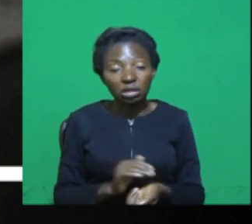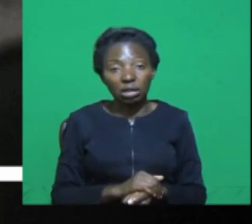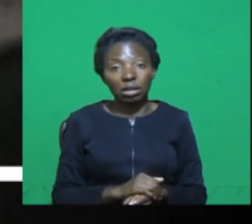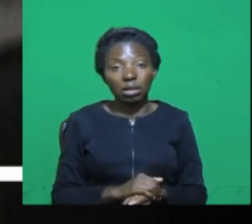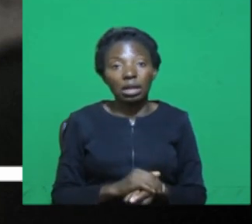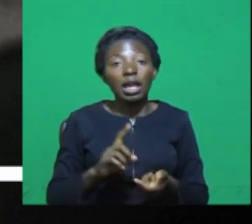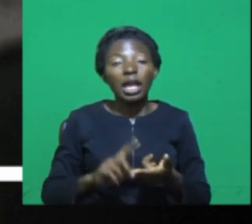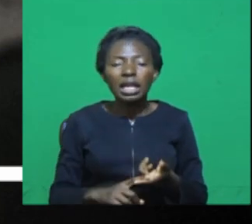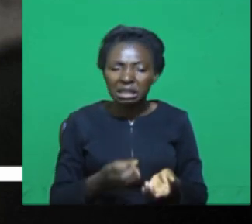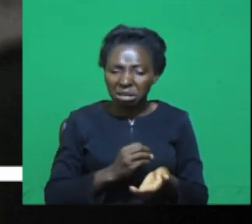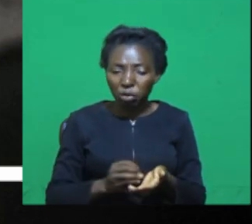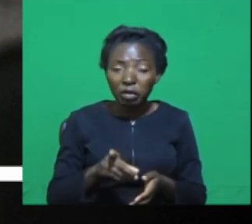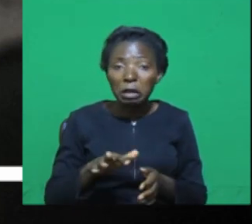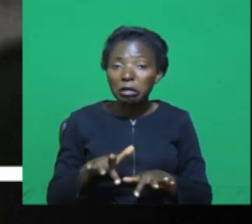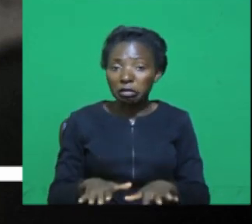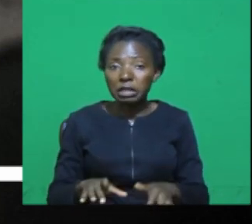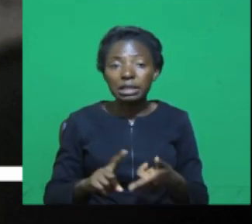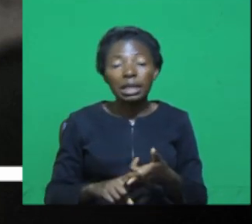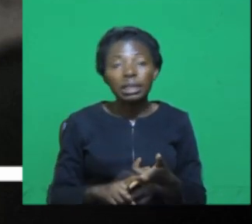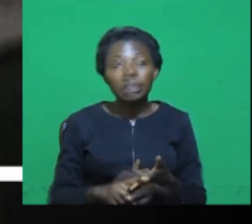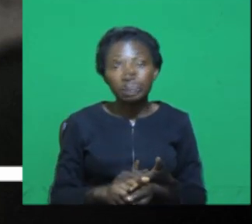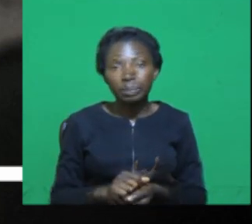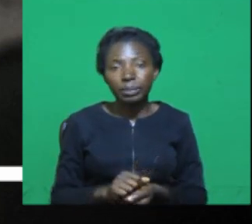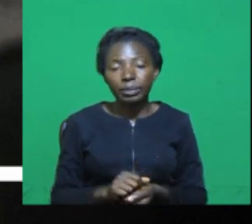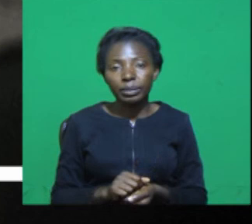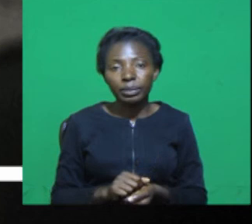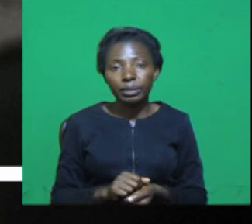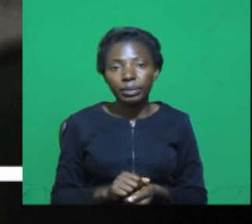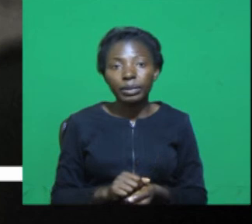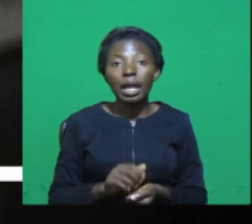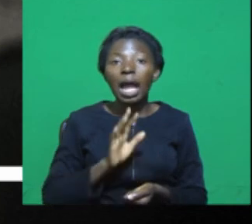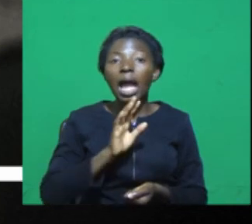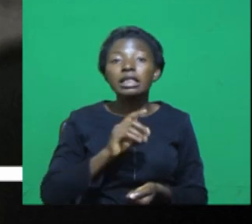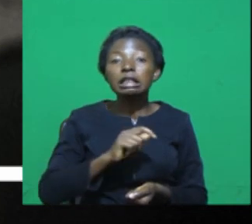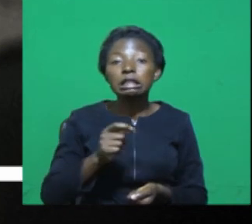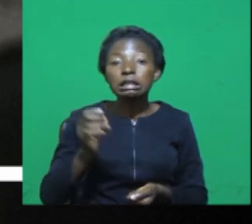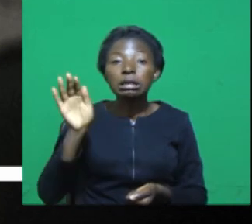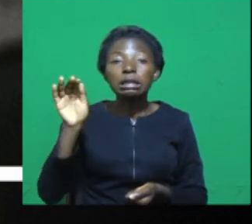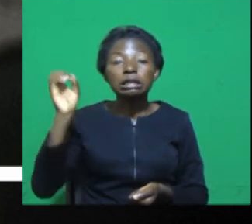ukomba hwamakumbo avo, nezvizuva nezvimwedzi,